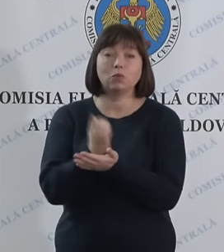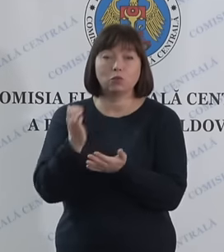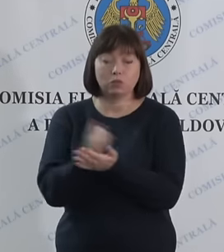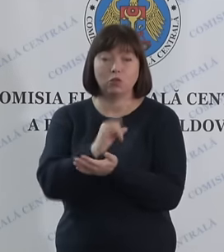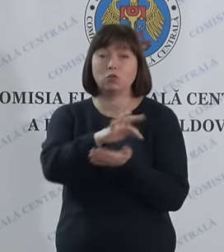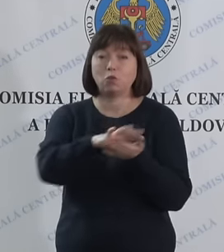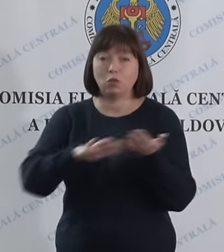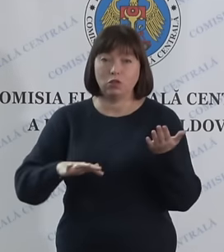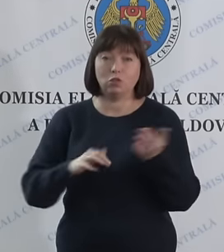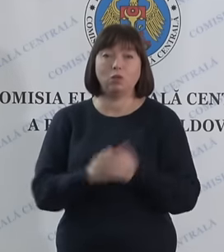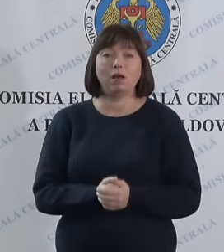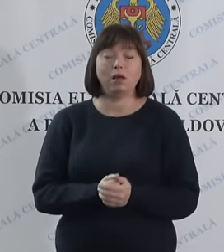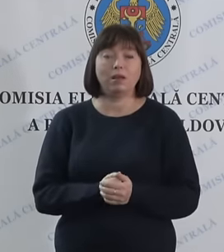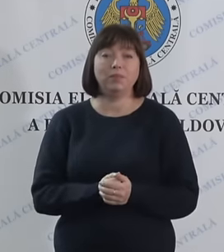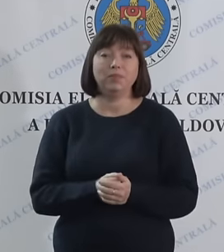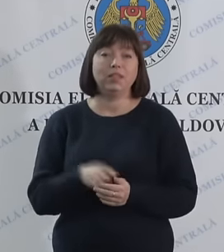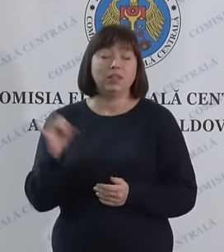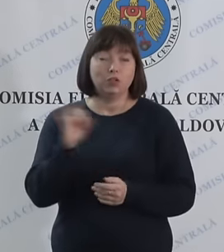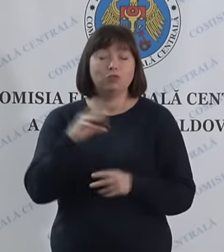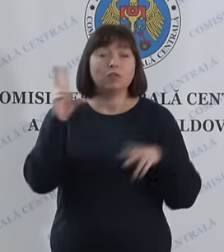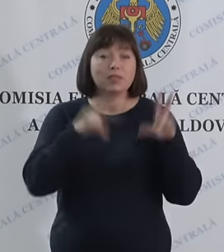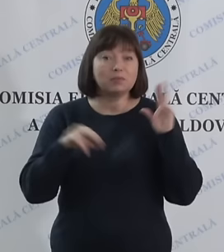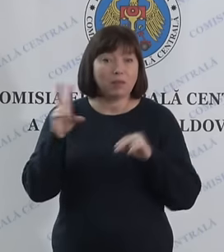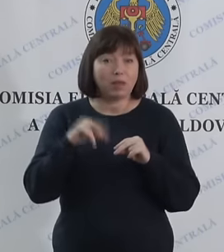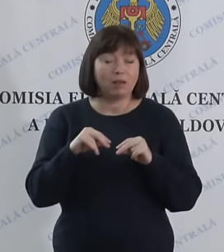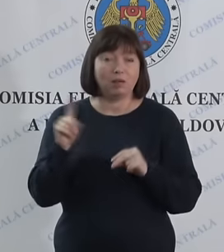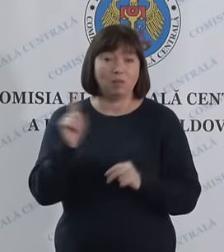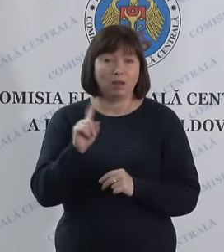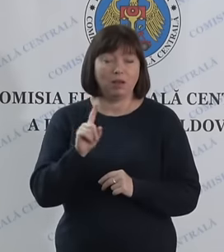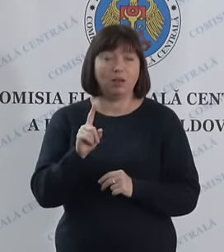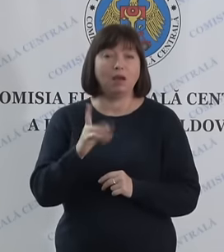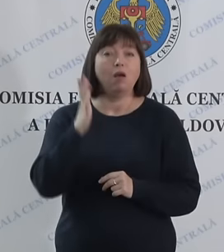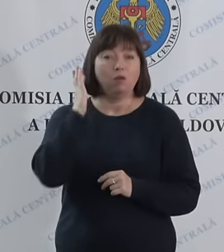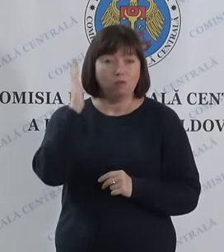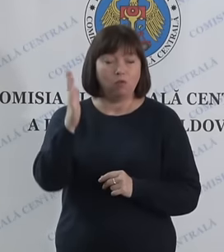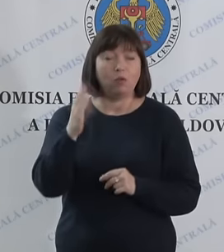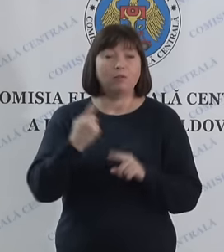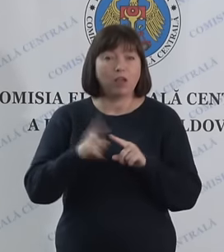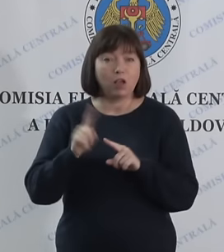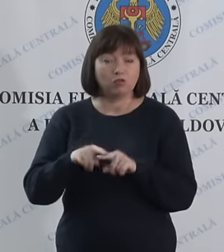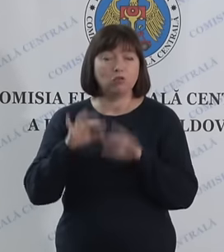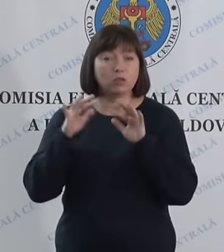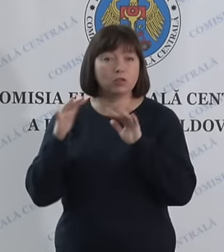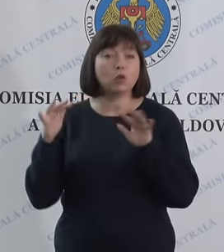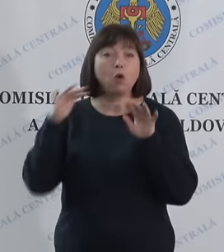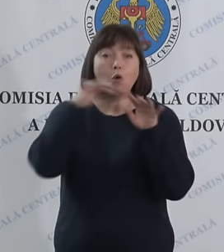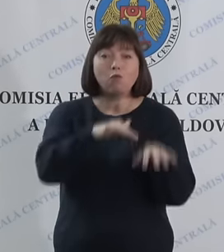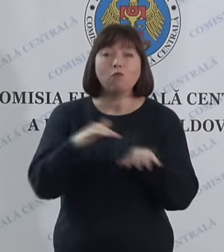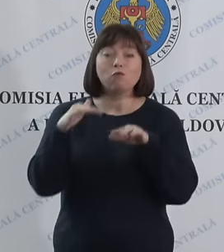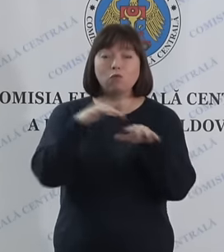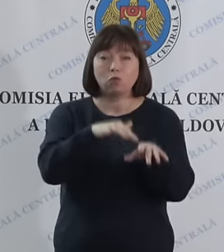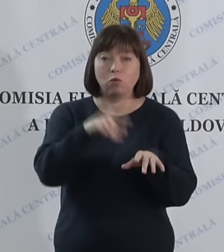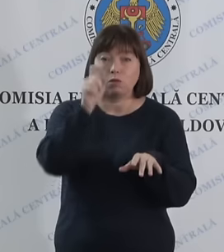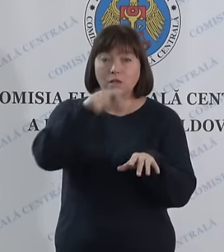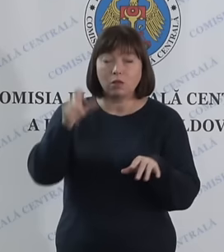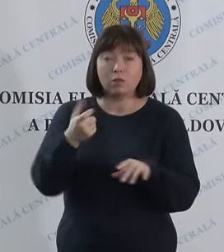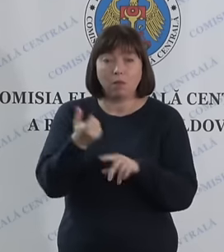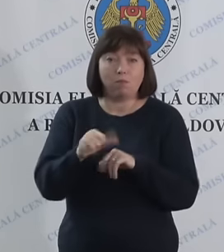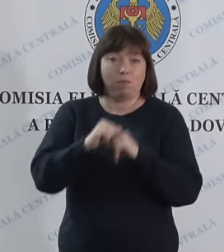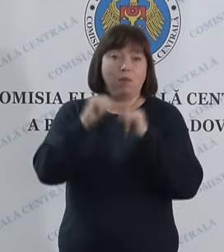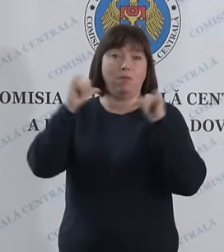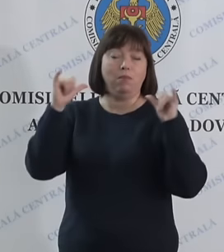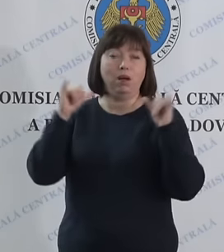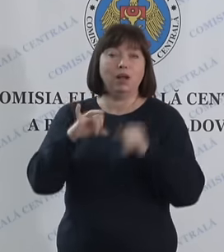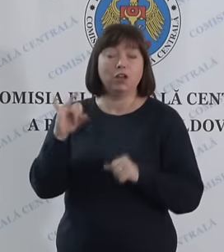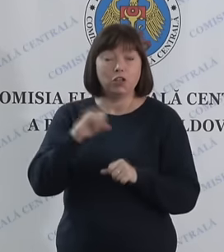în continuare și sperăm ca să avem acest flux de alegători cât mai mare,